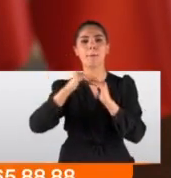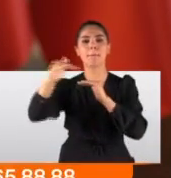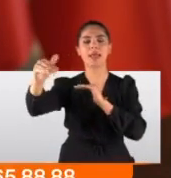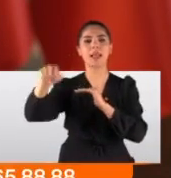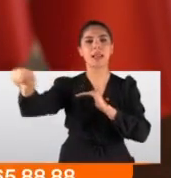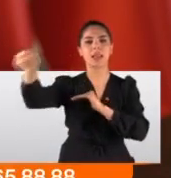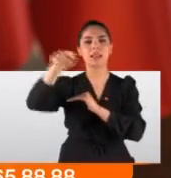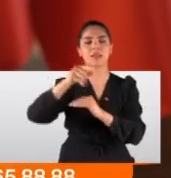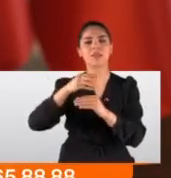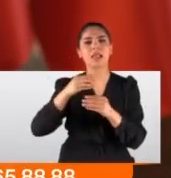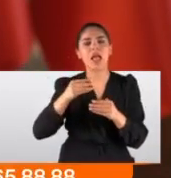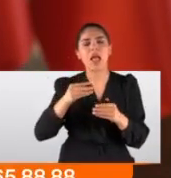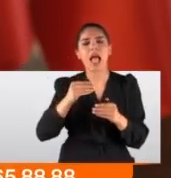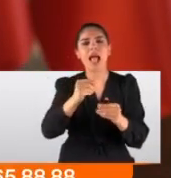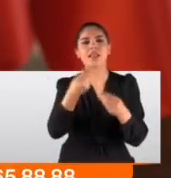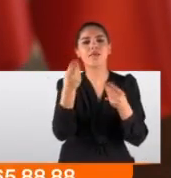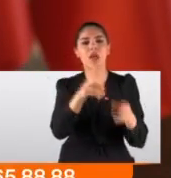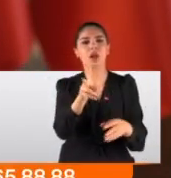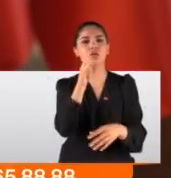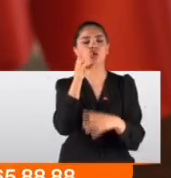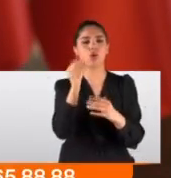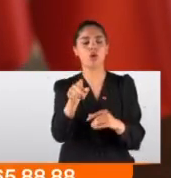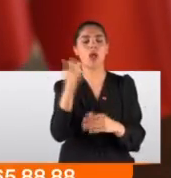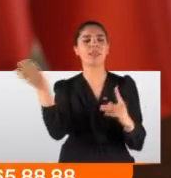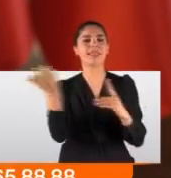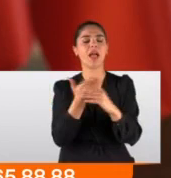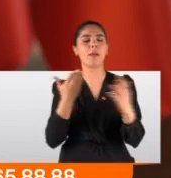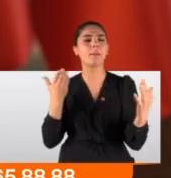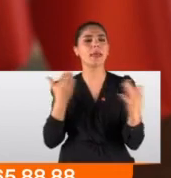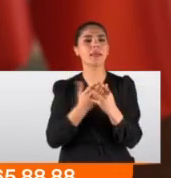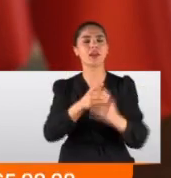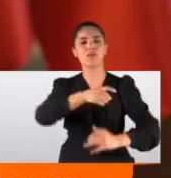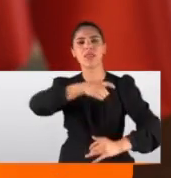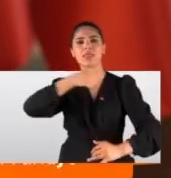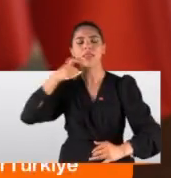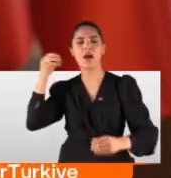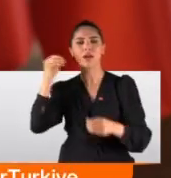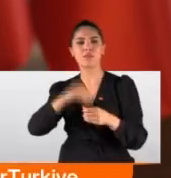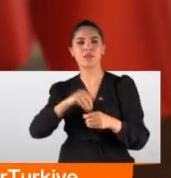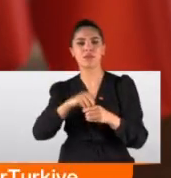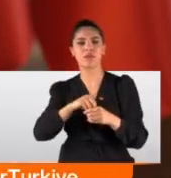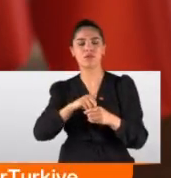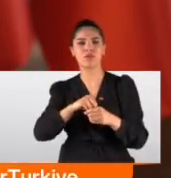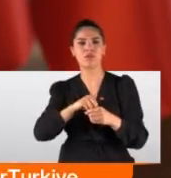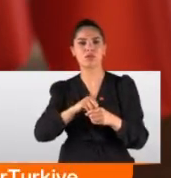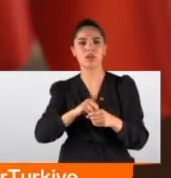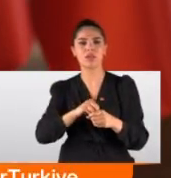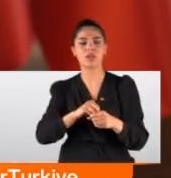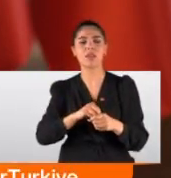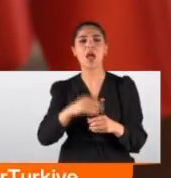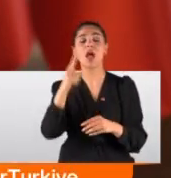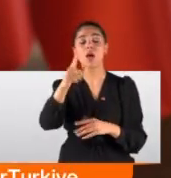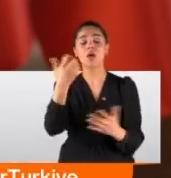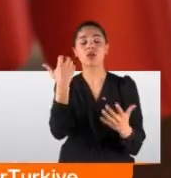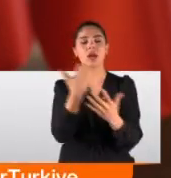ayakları altında çiğnenerek sona eren bu darbe girişimi tarihimizdeki yerini bir ibret vesikası